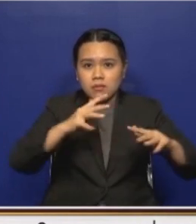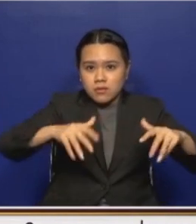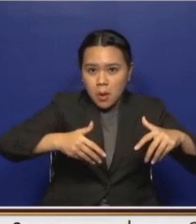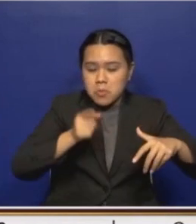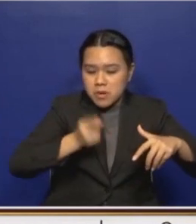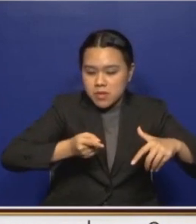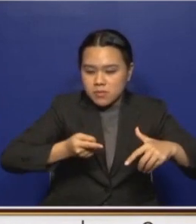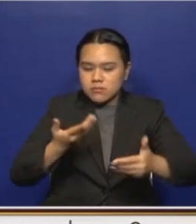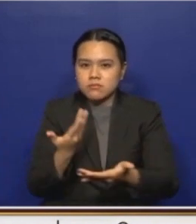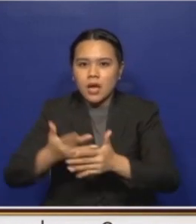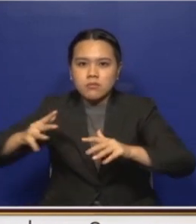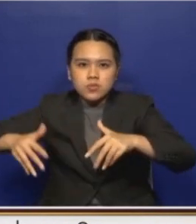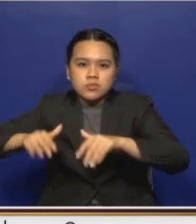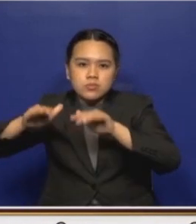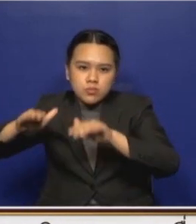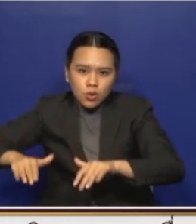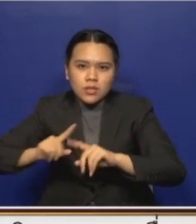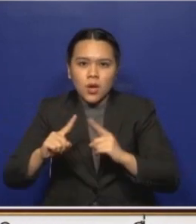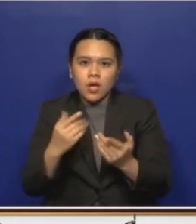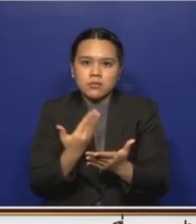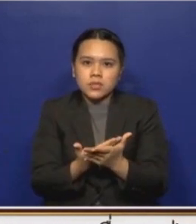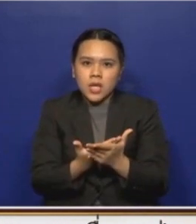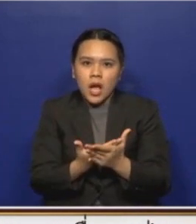ไปดูแผ่นต่อไปครับ